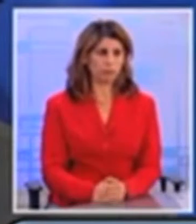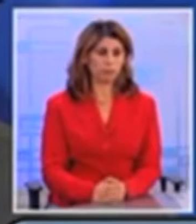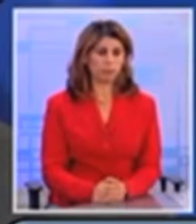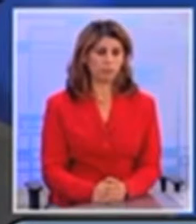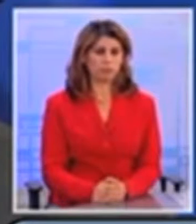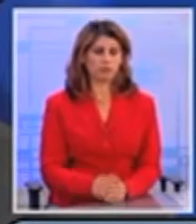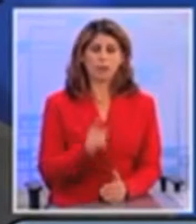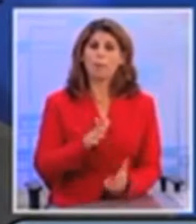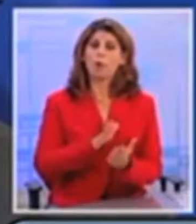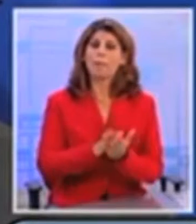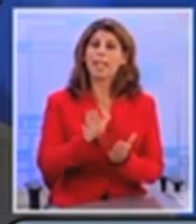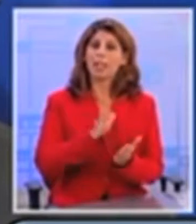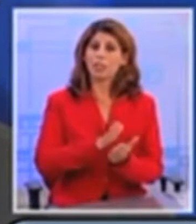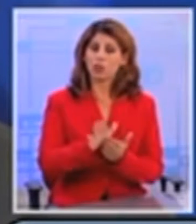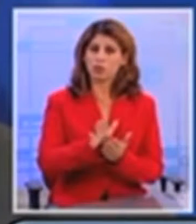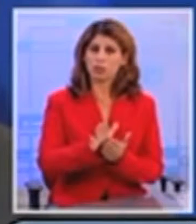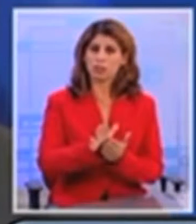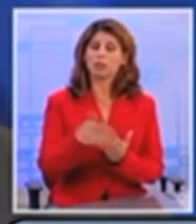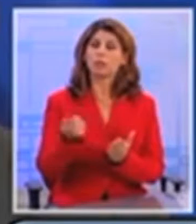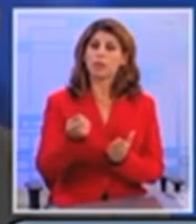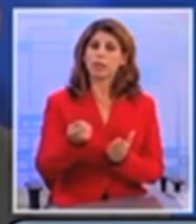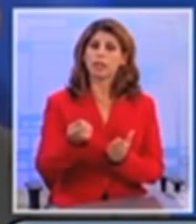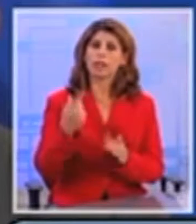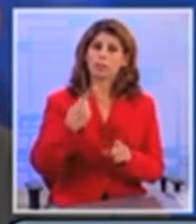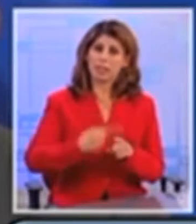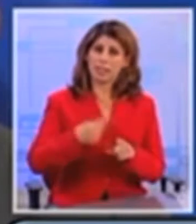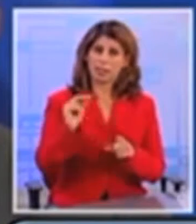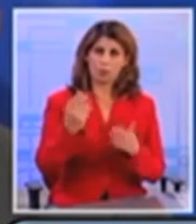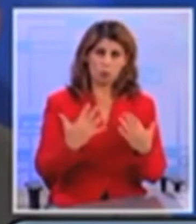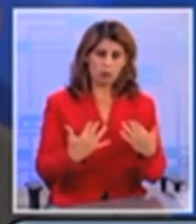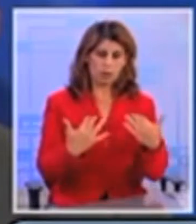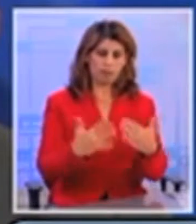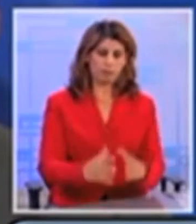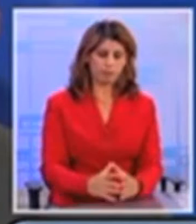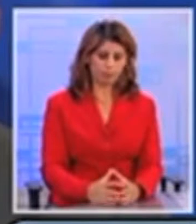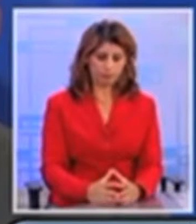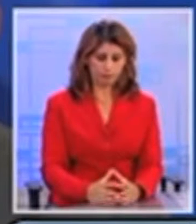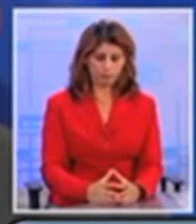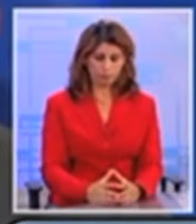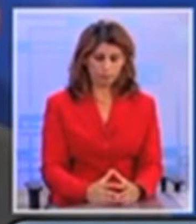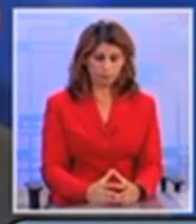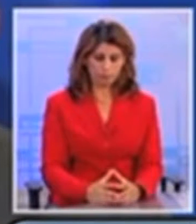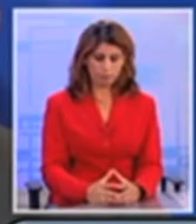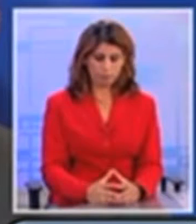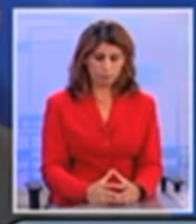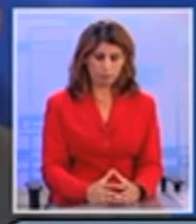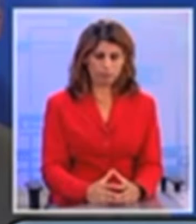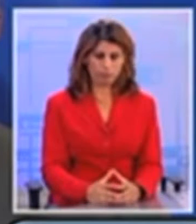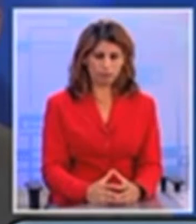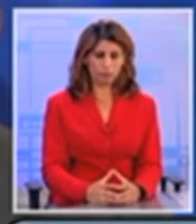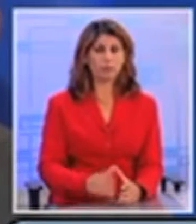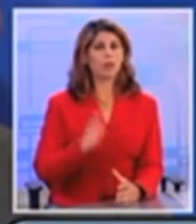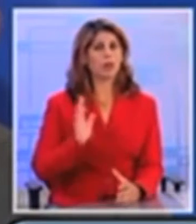dans le cadre du Parlement grec. Il est téléchargeable sur différents sites, dont celui du